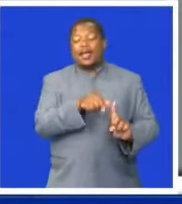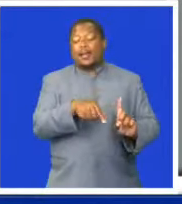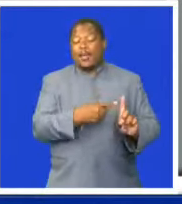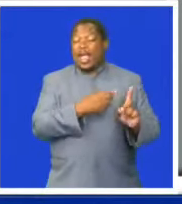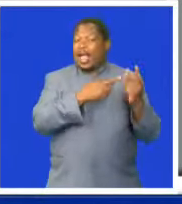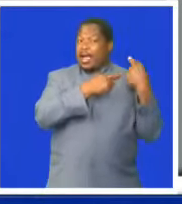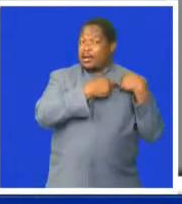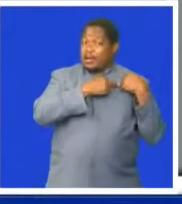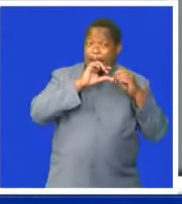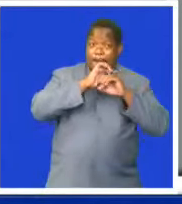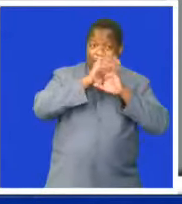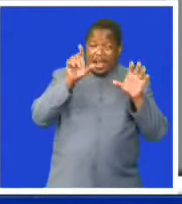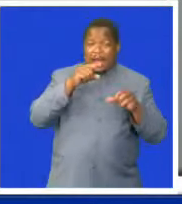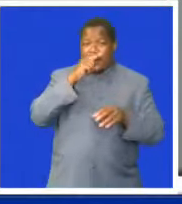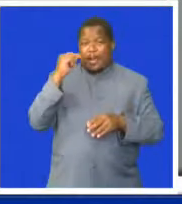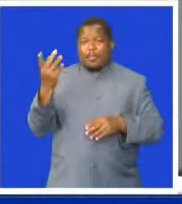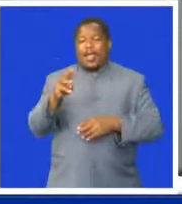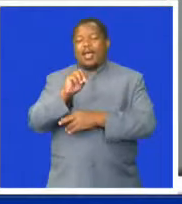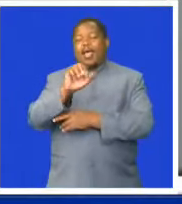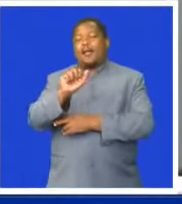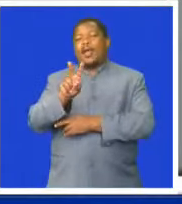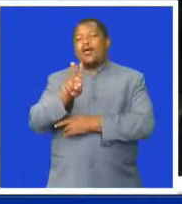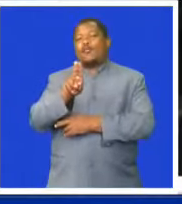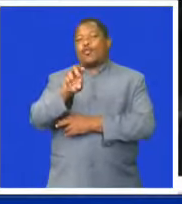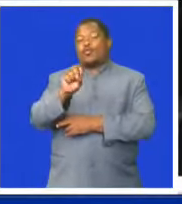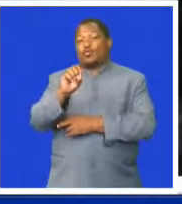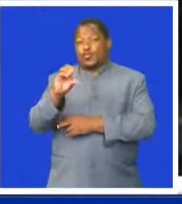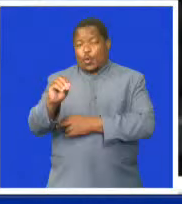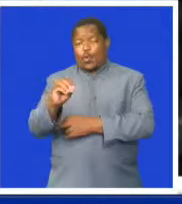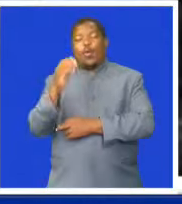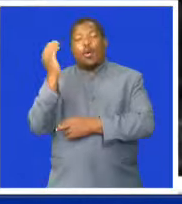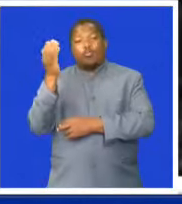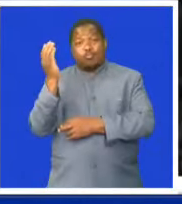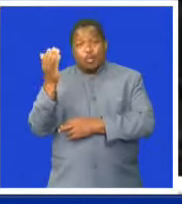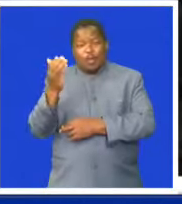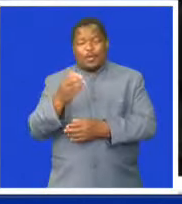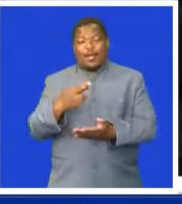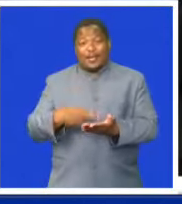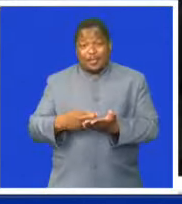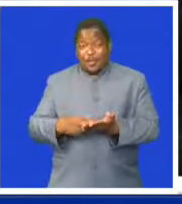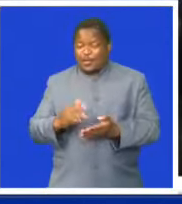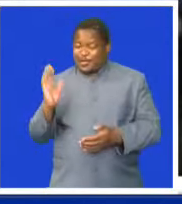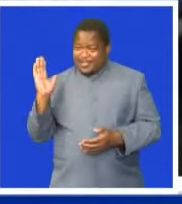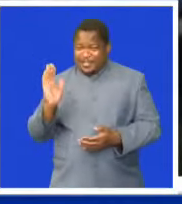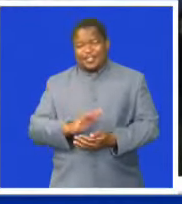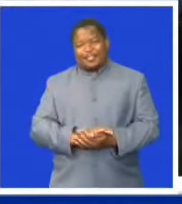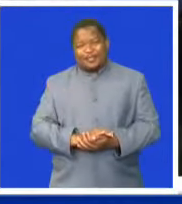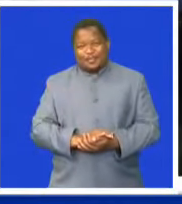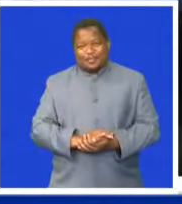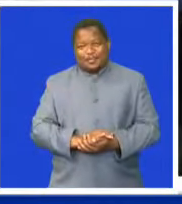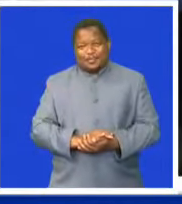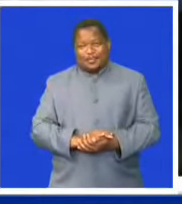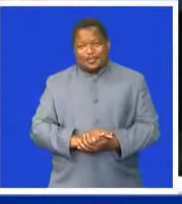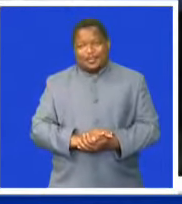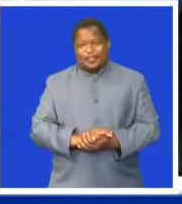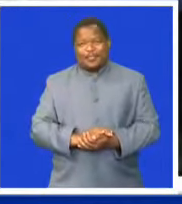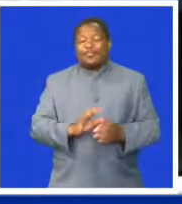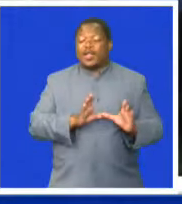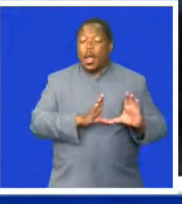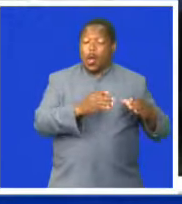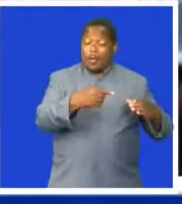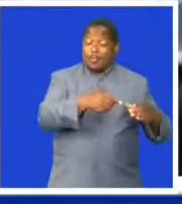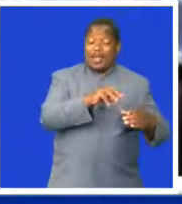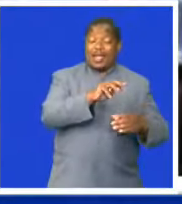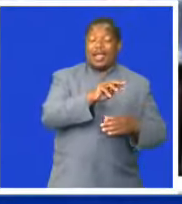leliphunga tehlakalo lapha eveni linemavolontiya la inkhulungane nemakhulu amabili 1200. Lelibandla